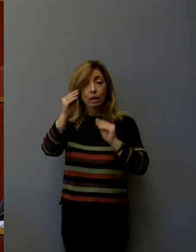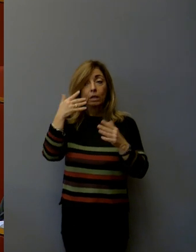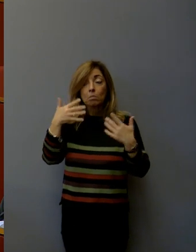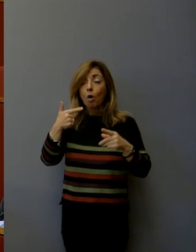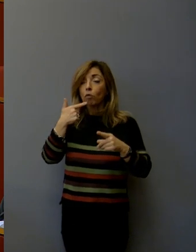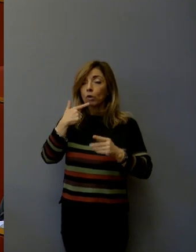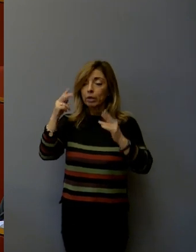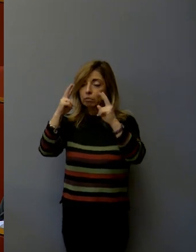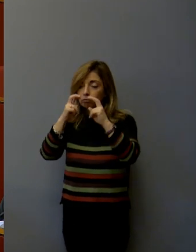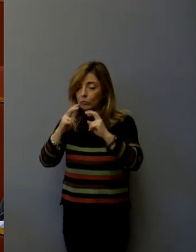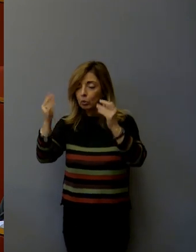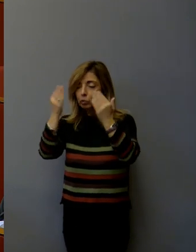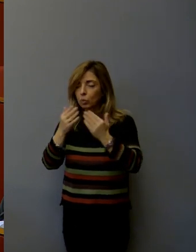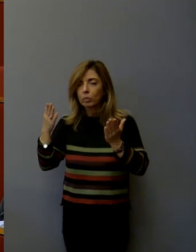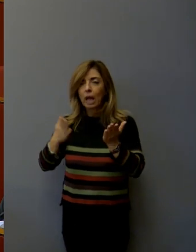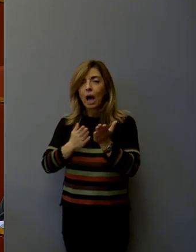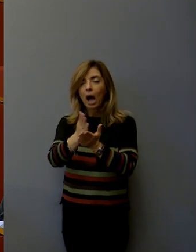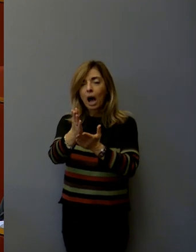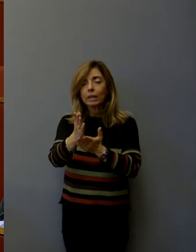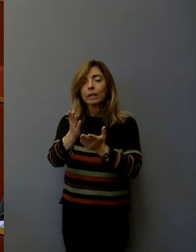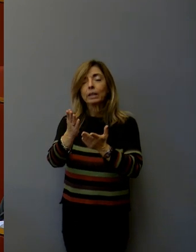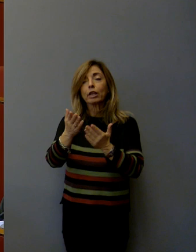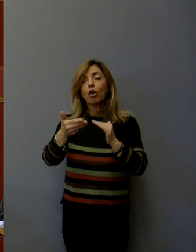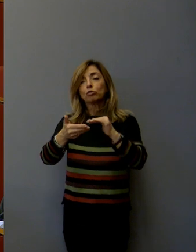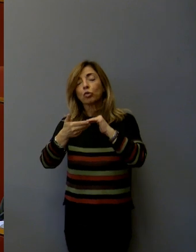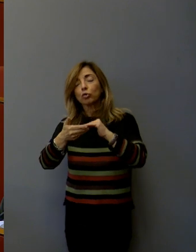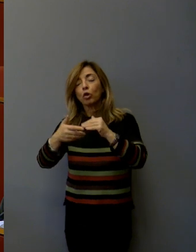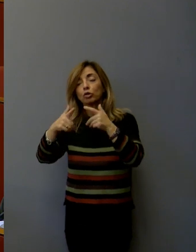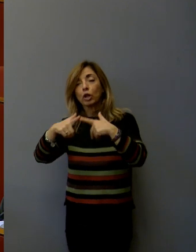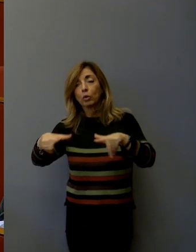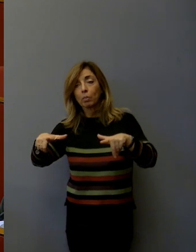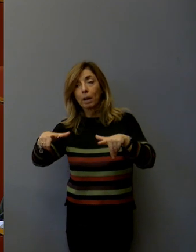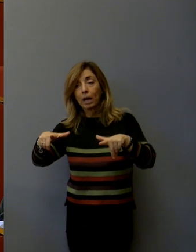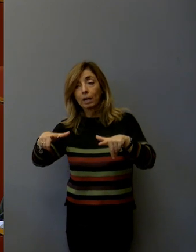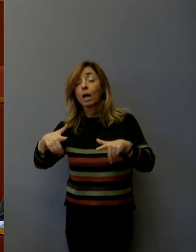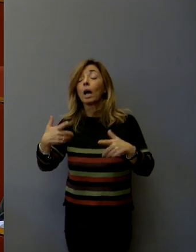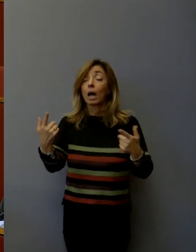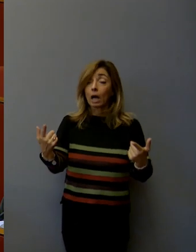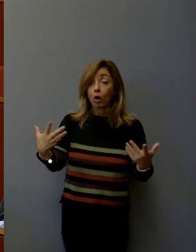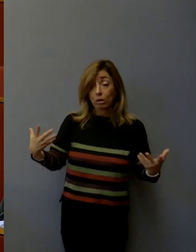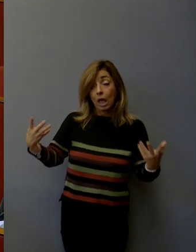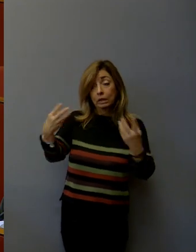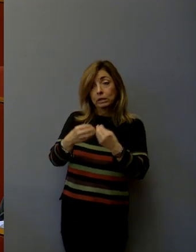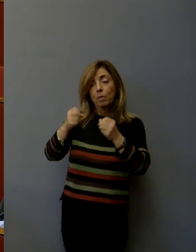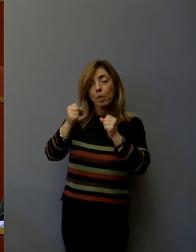qualche intervento da fuori ci potrebbe essere utile Una volta fatto un bel progetto e per una volta spesi i sodio in consulente che non